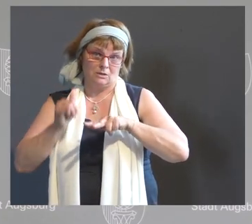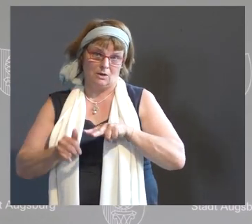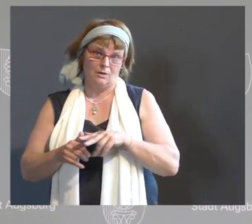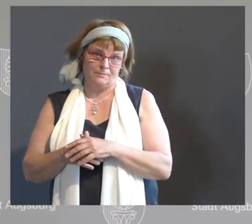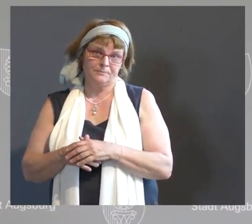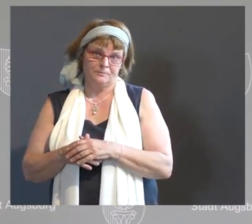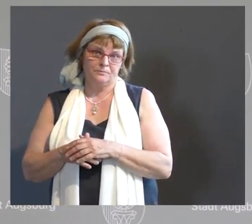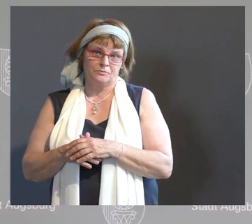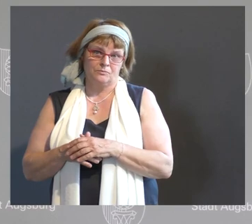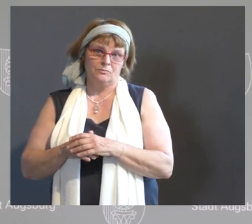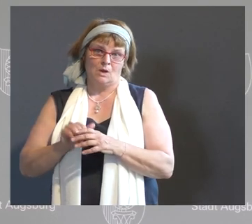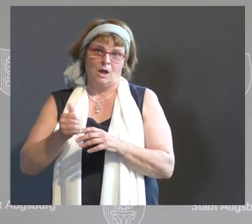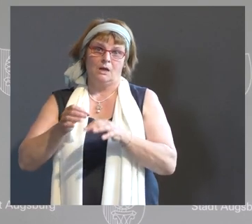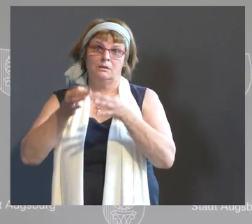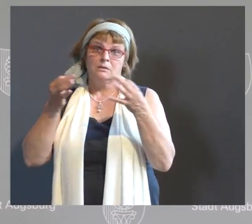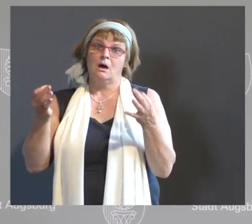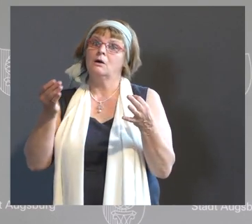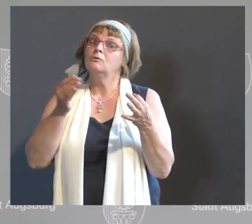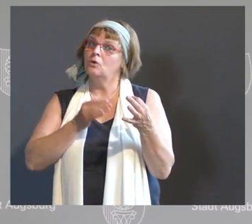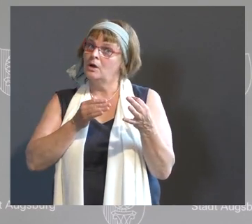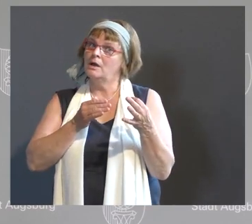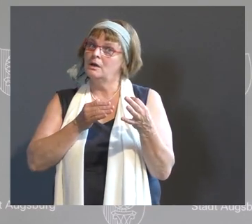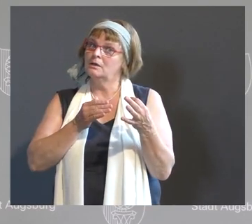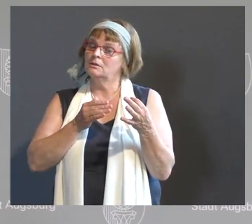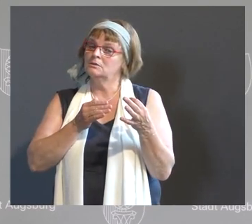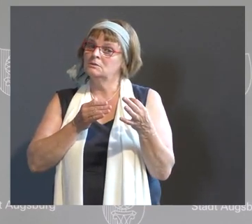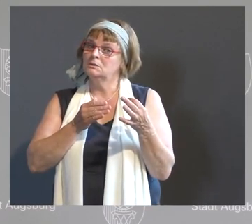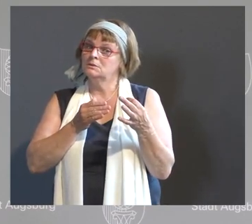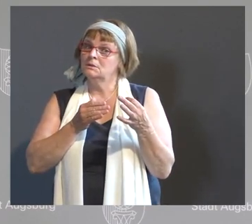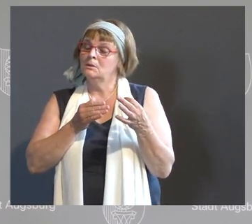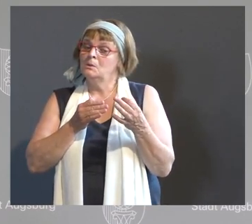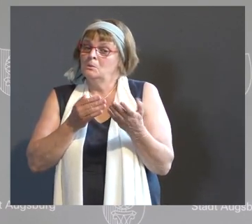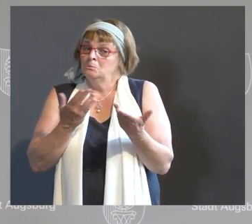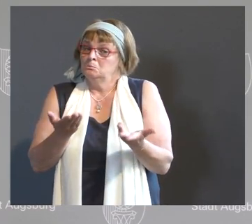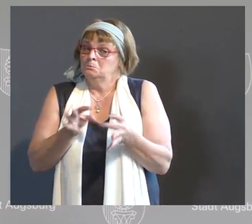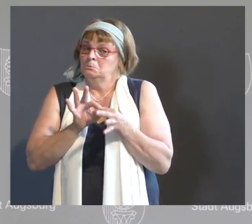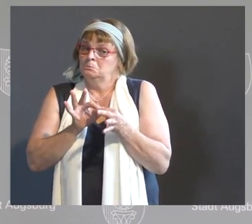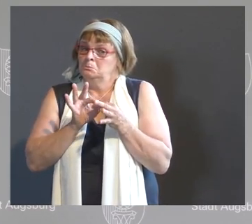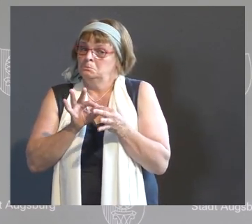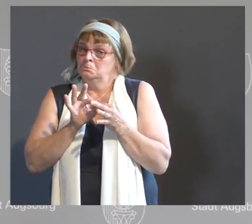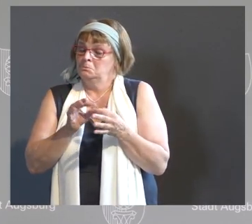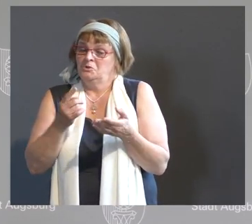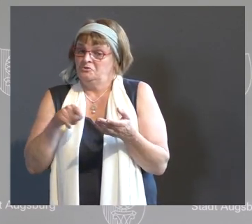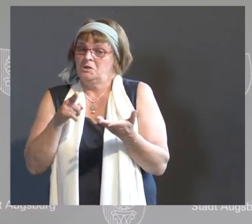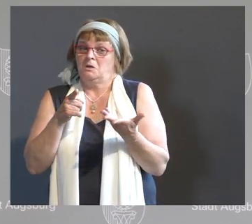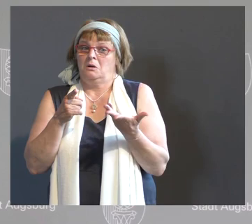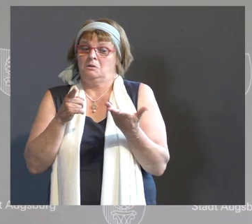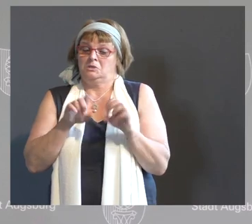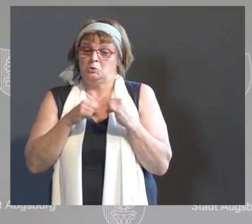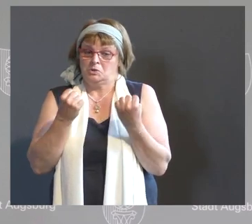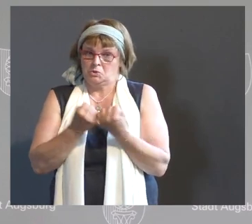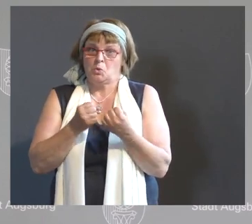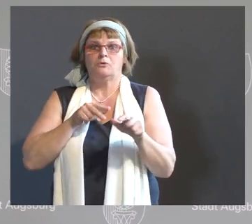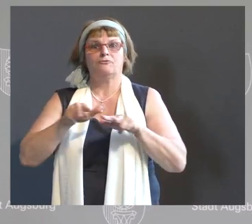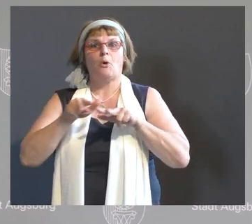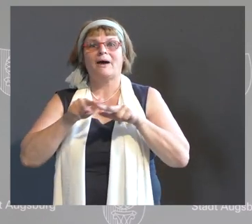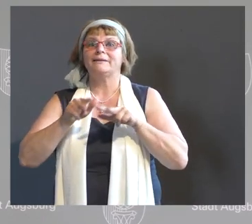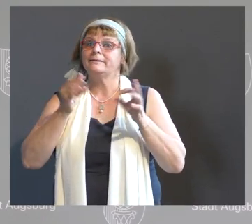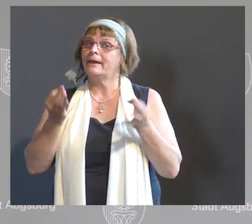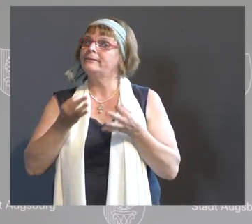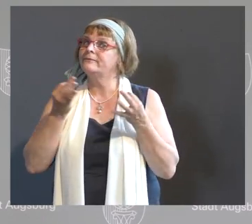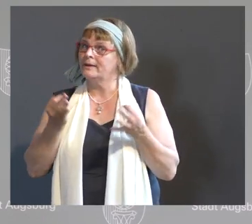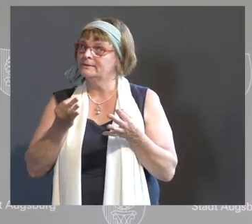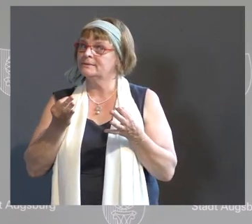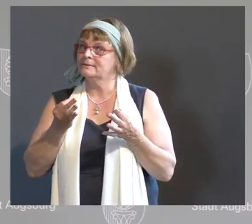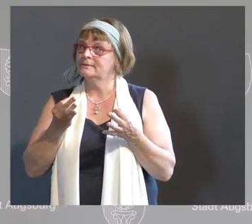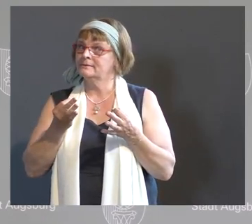Am Tag vorher hatten wir einen Zug USK da. Also insofern waren wir durchaus vorbereitet auf die Situation, wobei